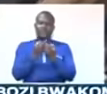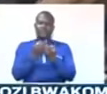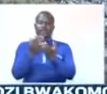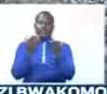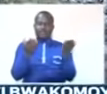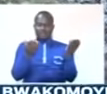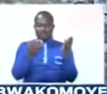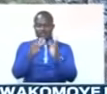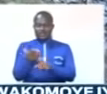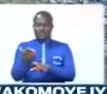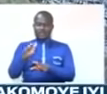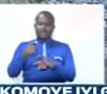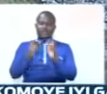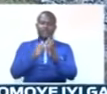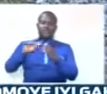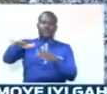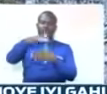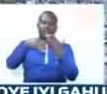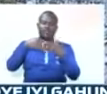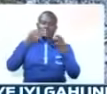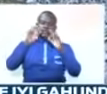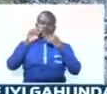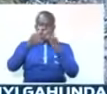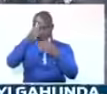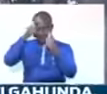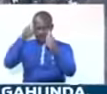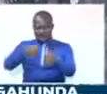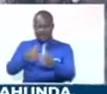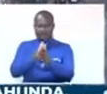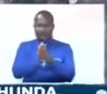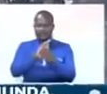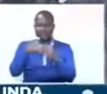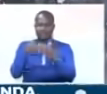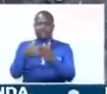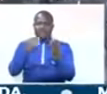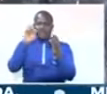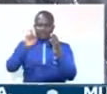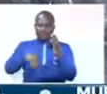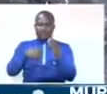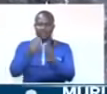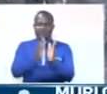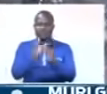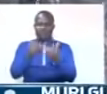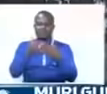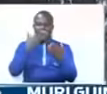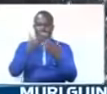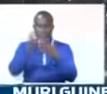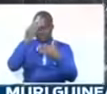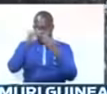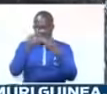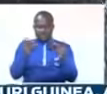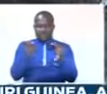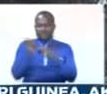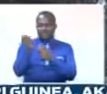atangira gusa abaturiye aka gace bashimangira ko bakurikije amateka yako ngo hakwiye gutunganywa kugira ngo nawo hagiye mu duce dukuru